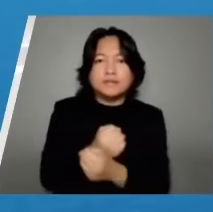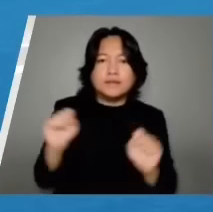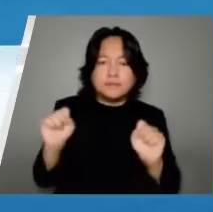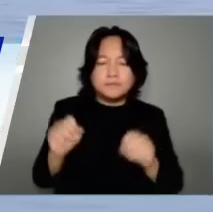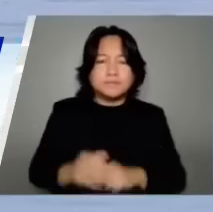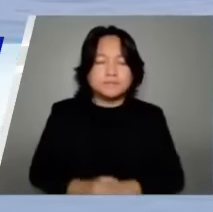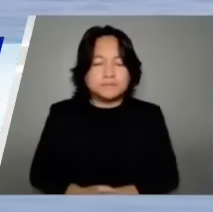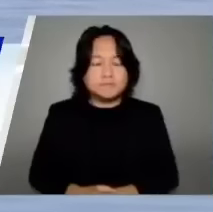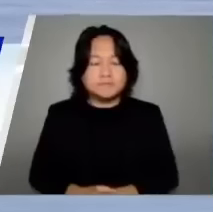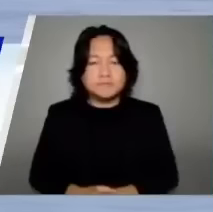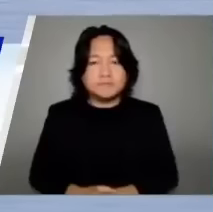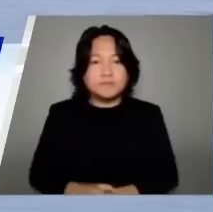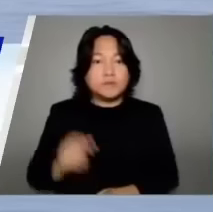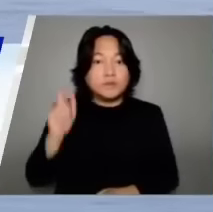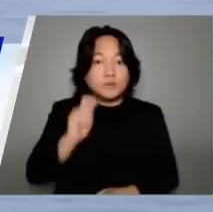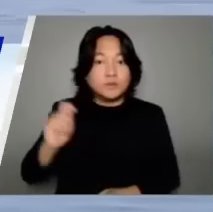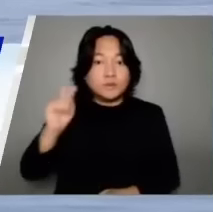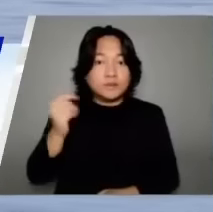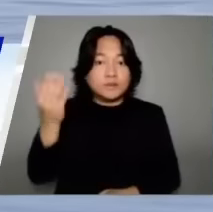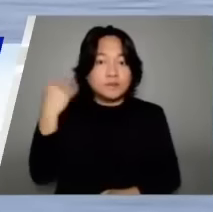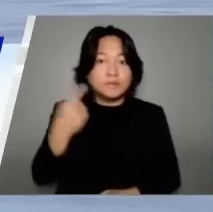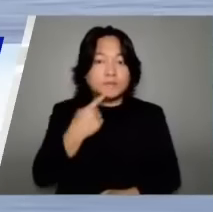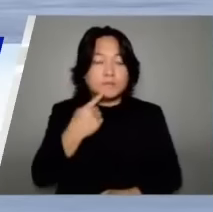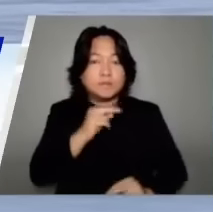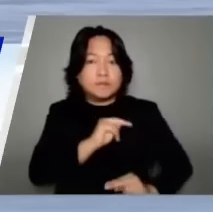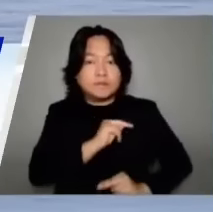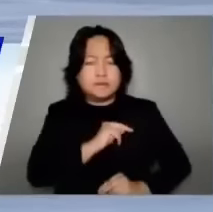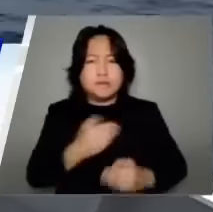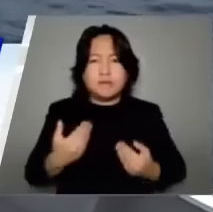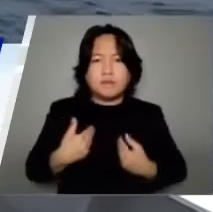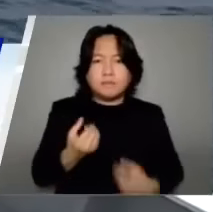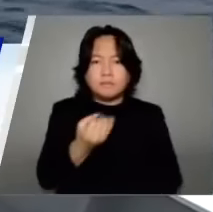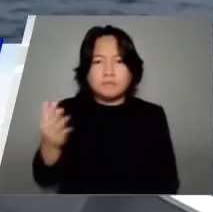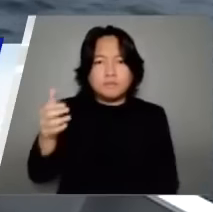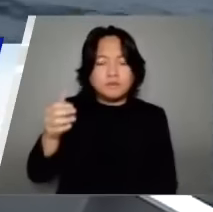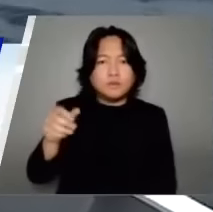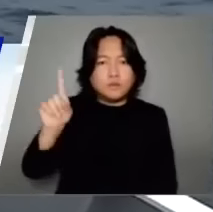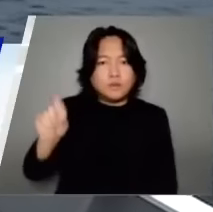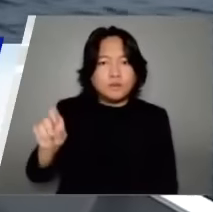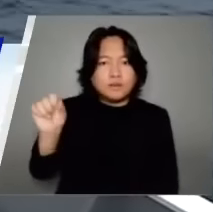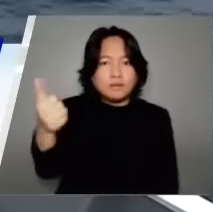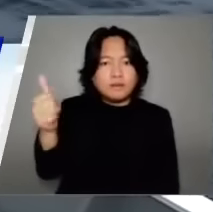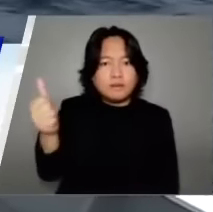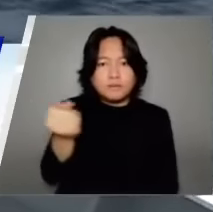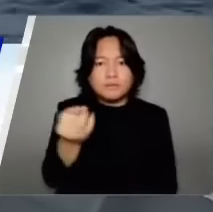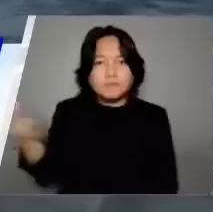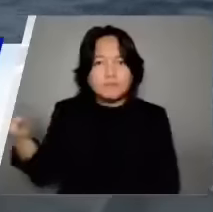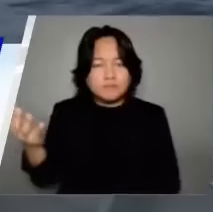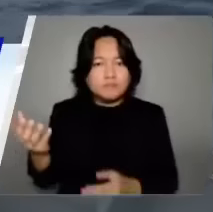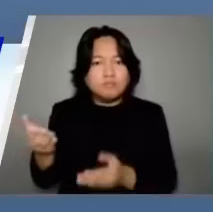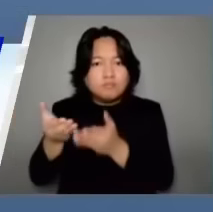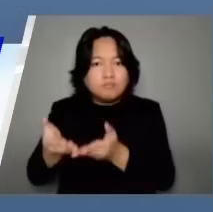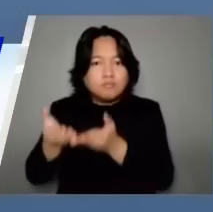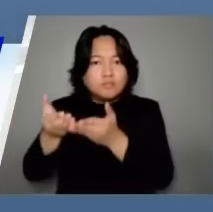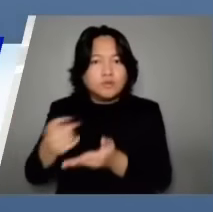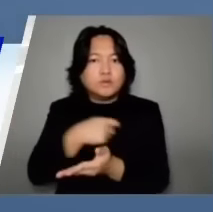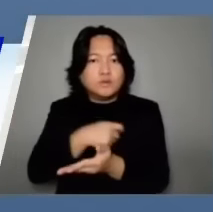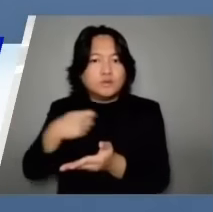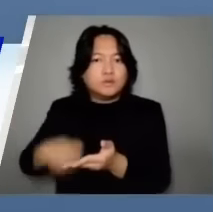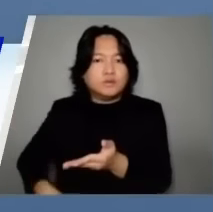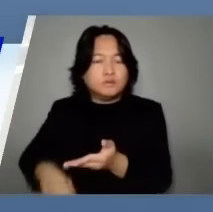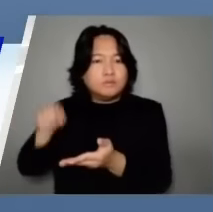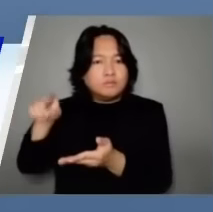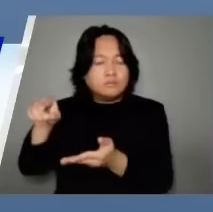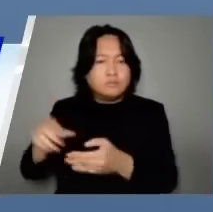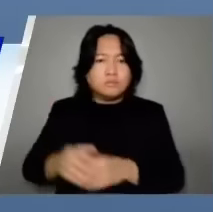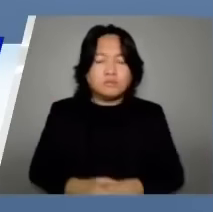Navy na umakyat na sa 110 Chinese militia vessels ang nasa West Philippine Sea, malayo sa kanyang weekly average na mahigit